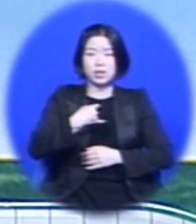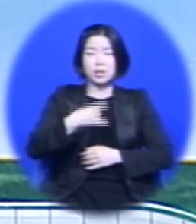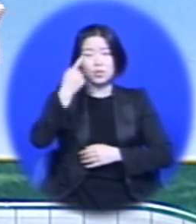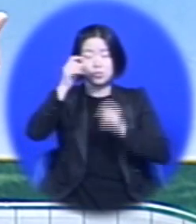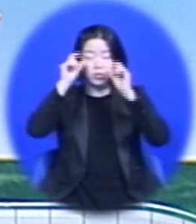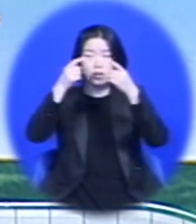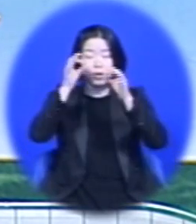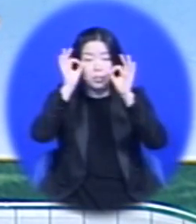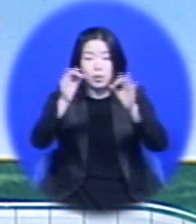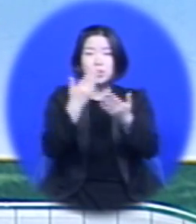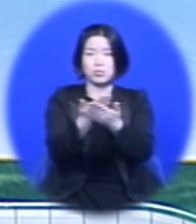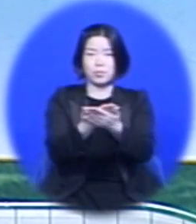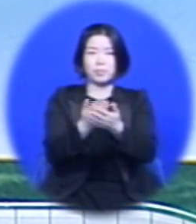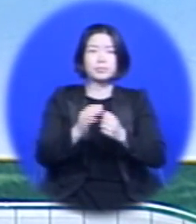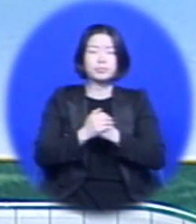눈열어 보여주세요.